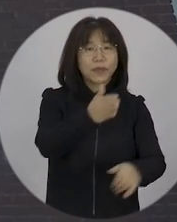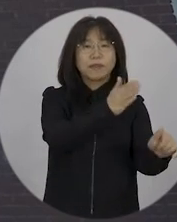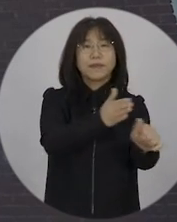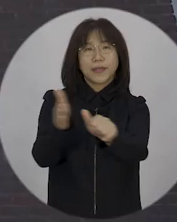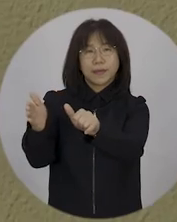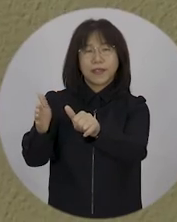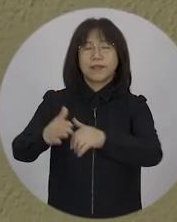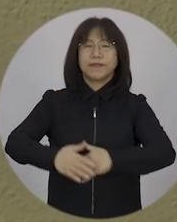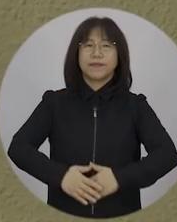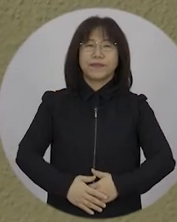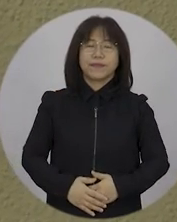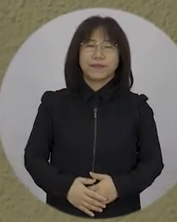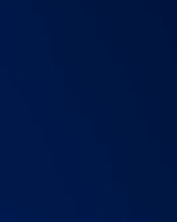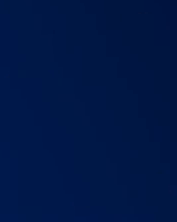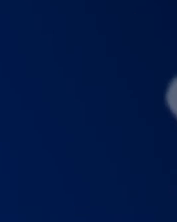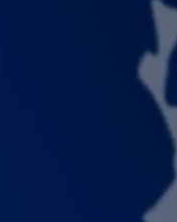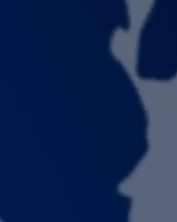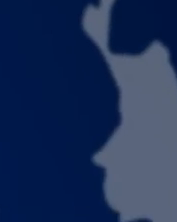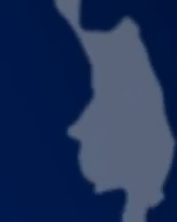됩니다